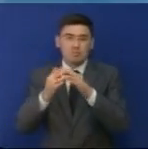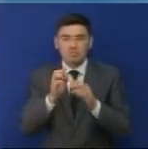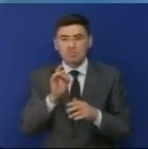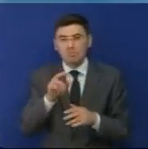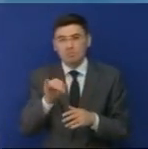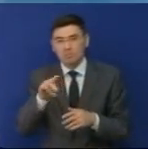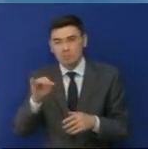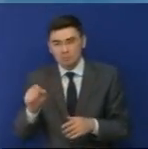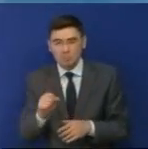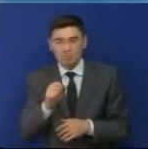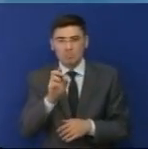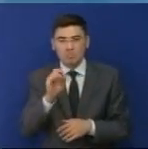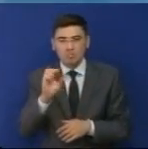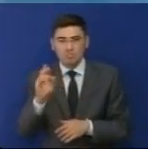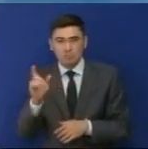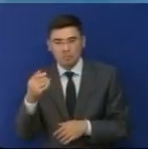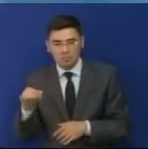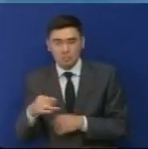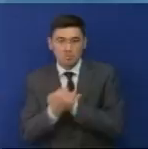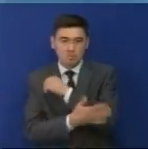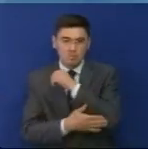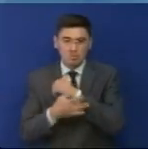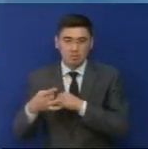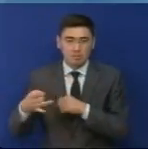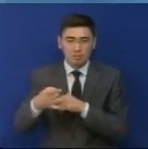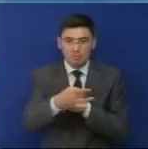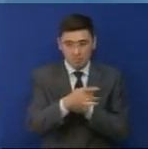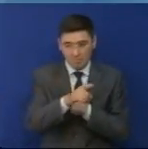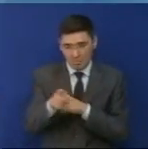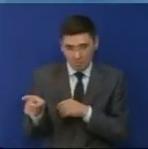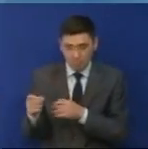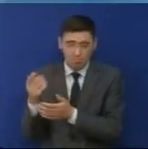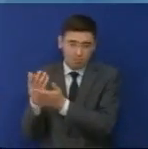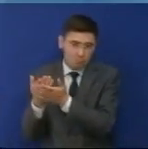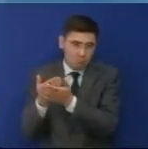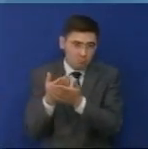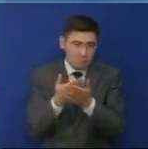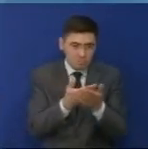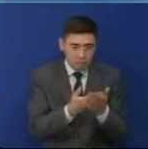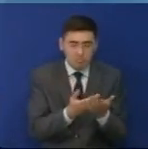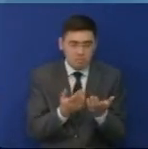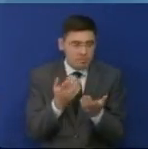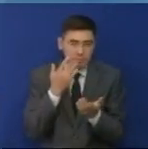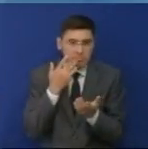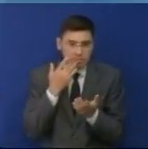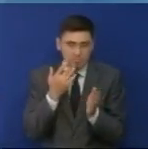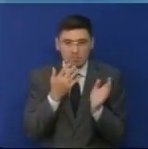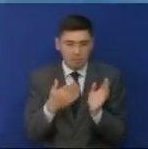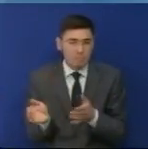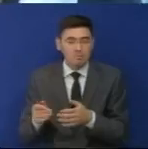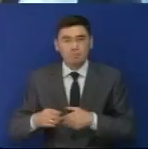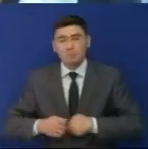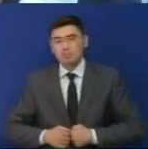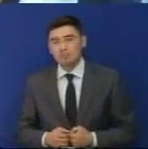Бардулихинского, Бескарагайского, Глубоковского, Шаманайхинского районов ВКО с такой разъяснительной работой и инициативой проводим сегодняшнее